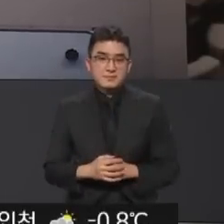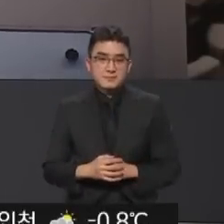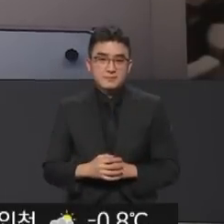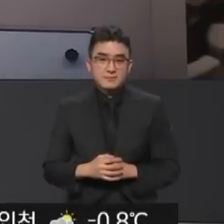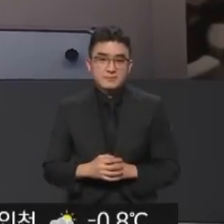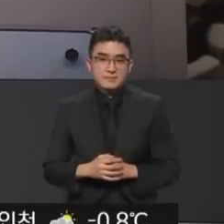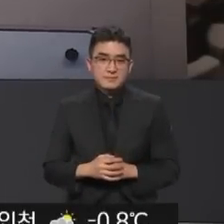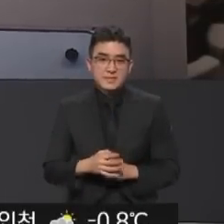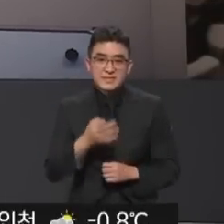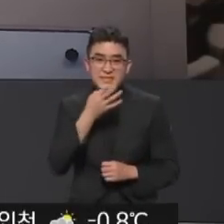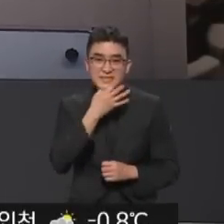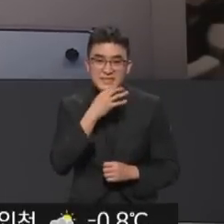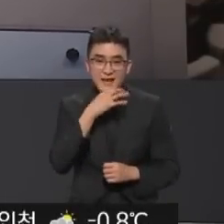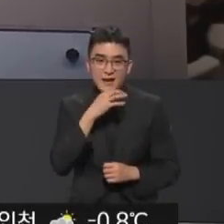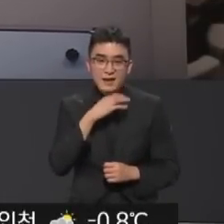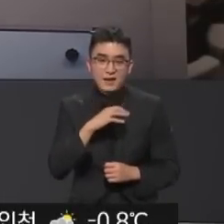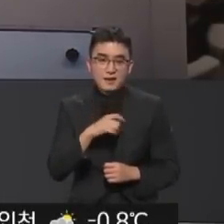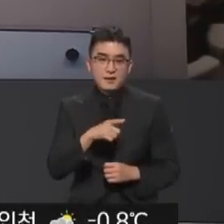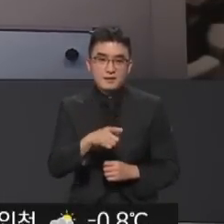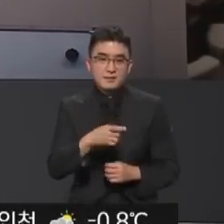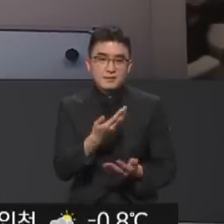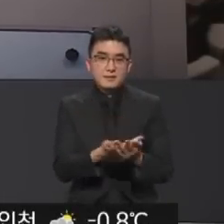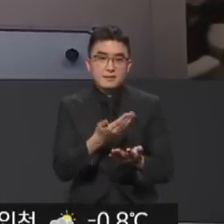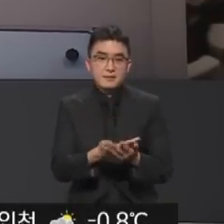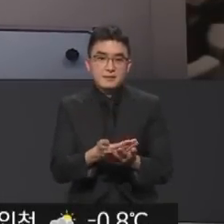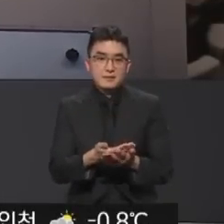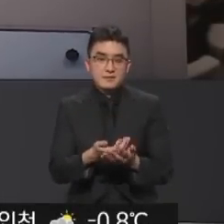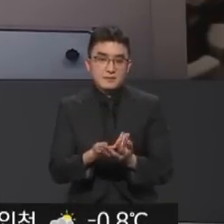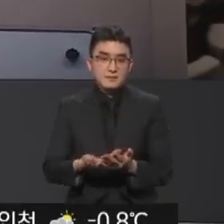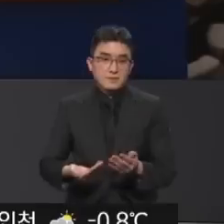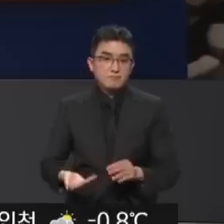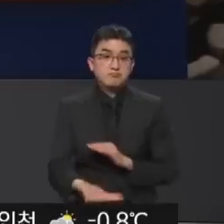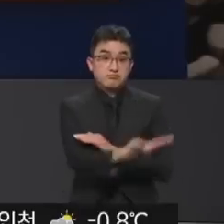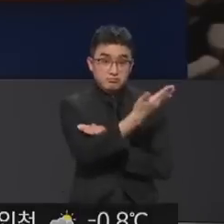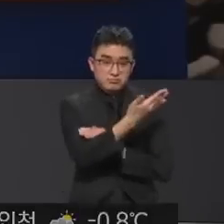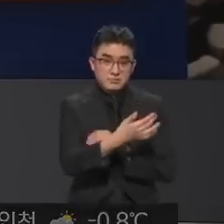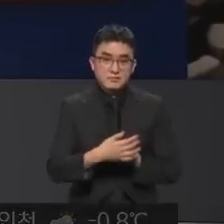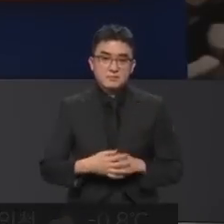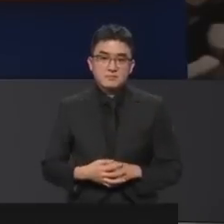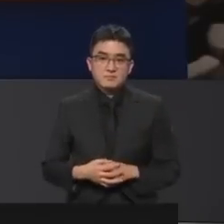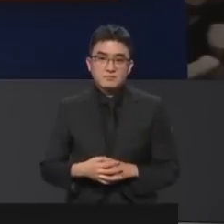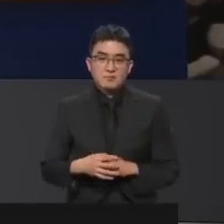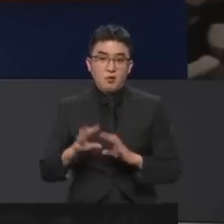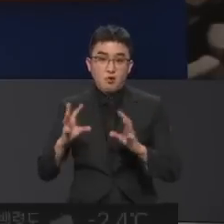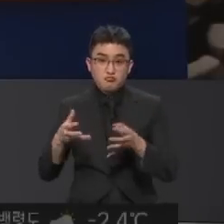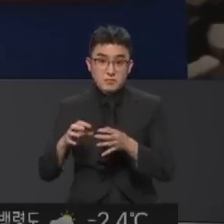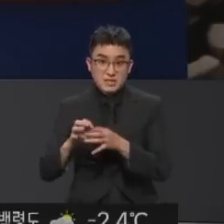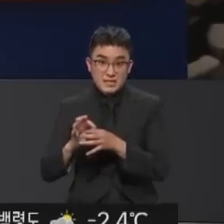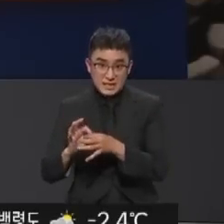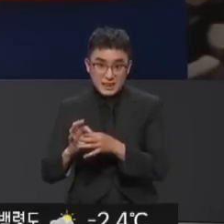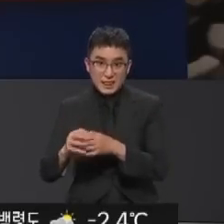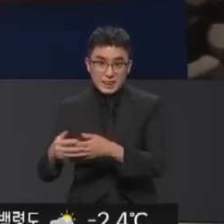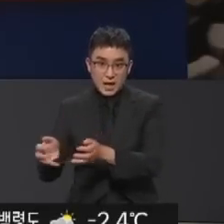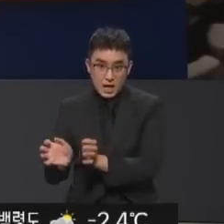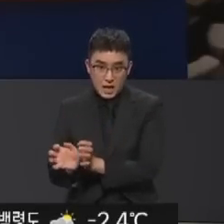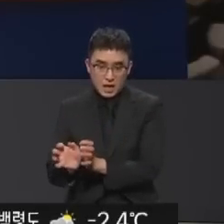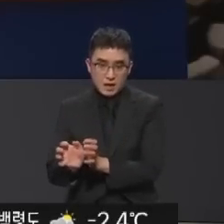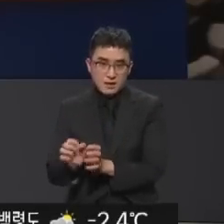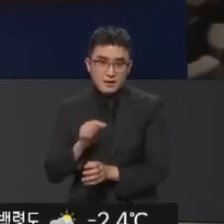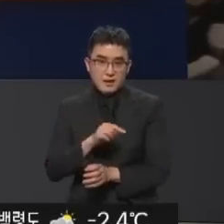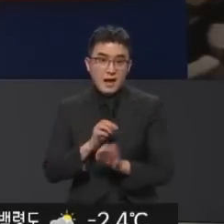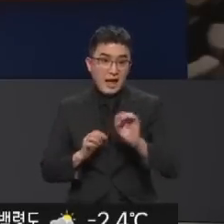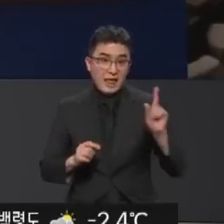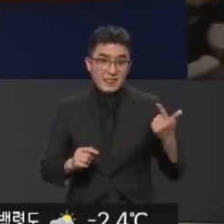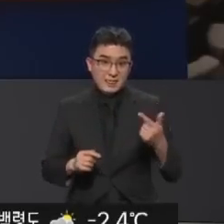청구서를 내밀었다 이런 논평을 냈는데요. 국민의당과 국민의힘이 합당할 당시에 국민의당이 안 의원에게